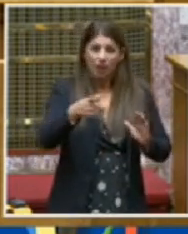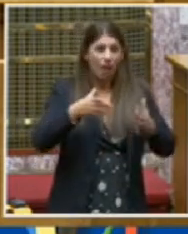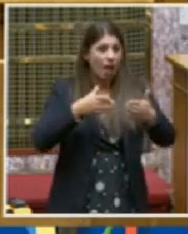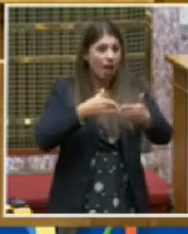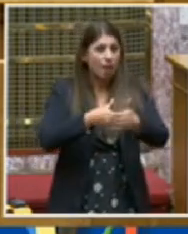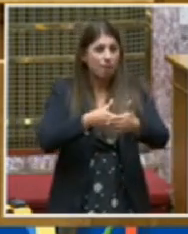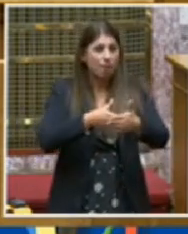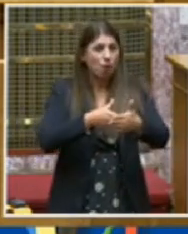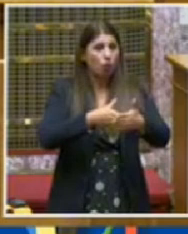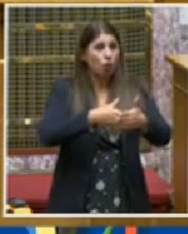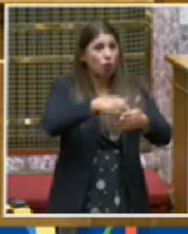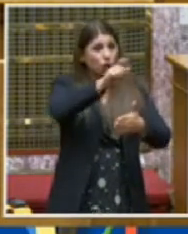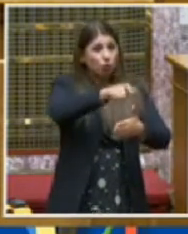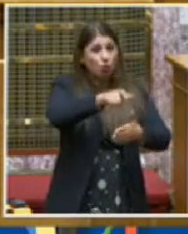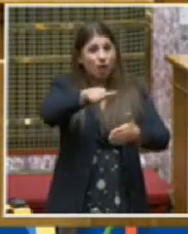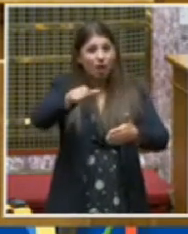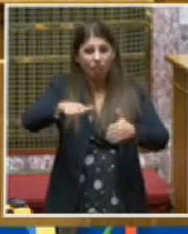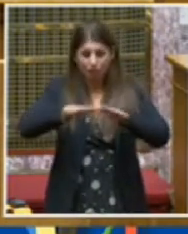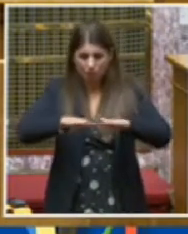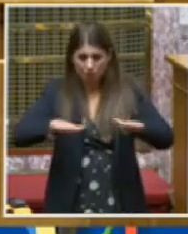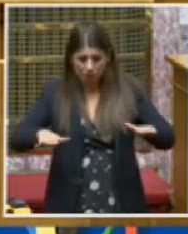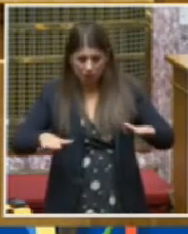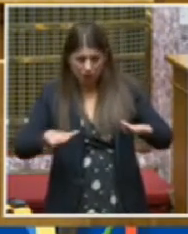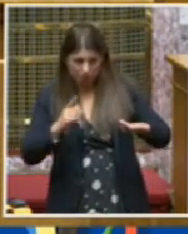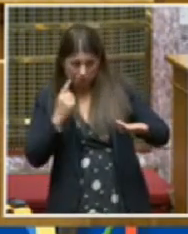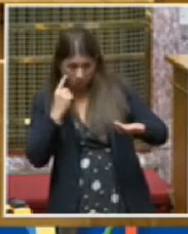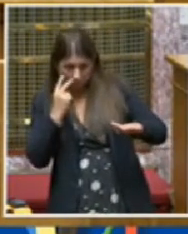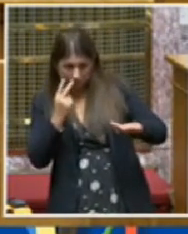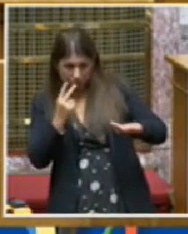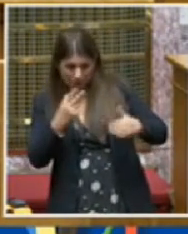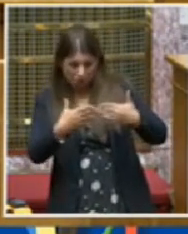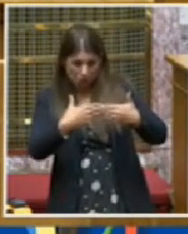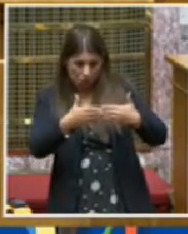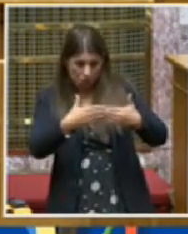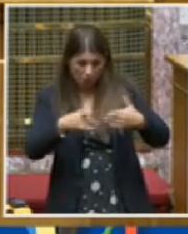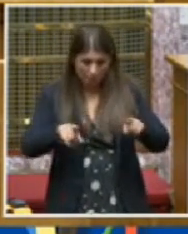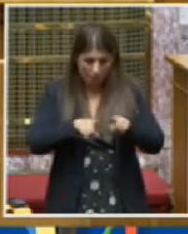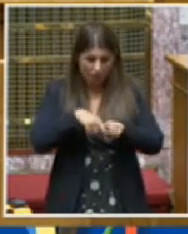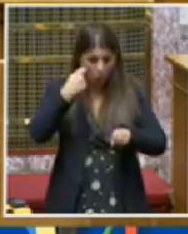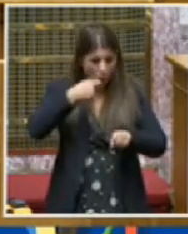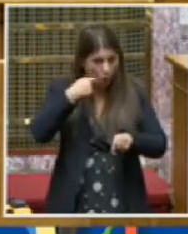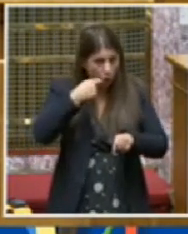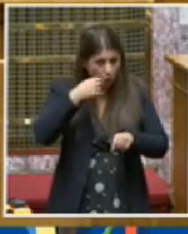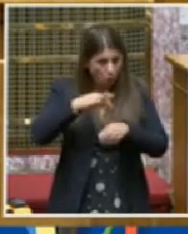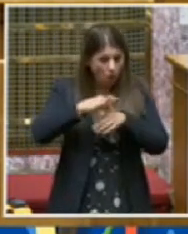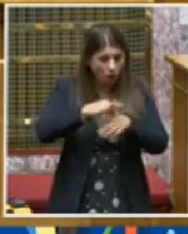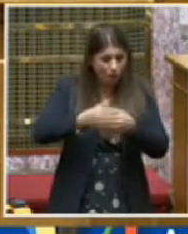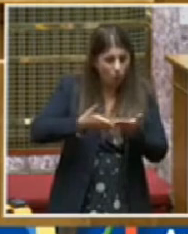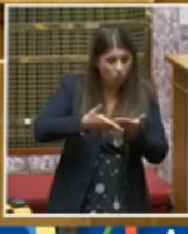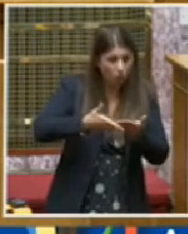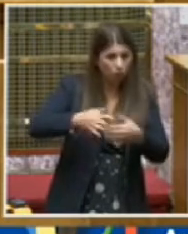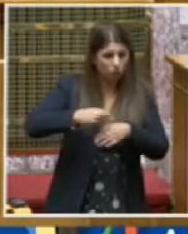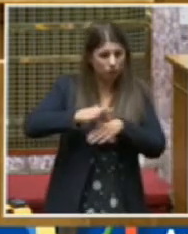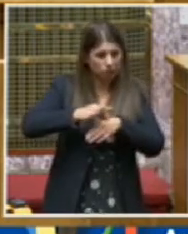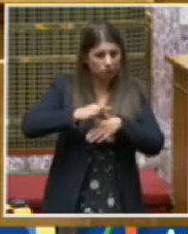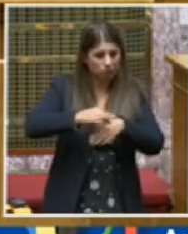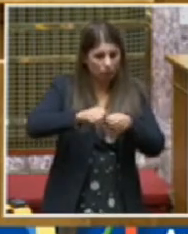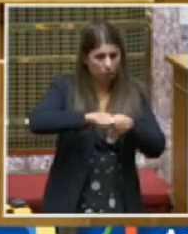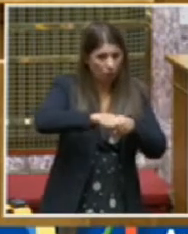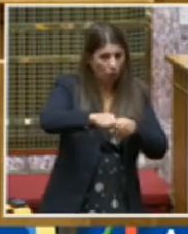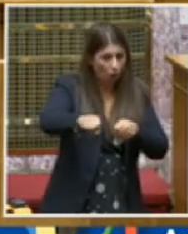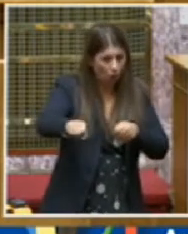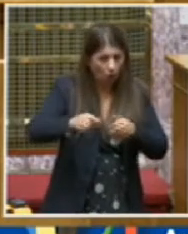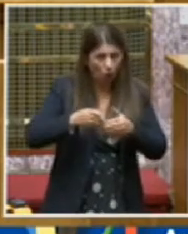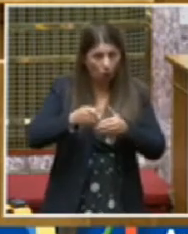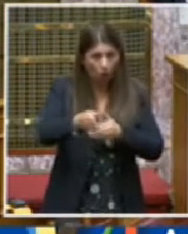και για κάθε παιδί που δεν τολμά να ανοίξει την πόρτα του σπιτιού του μαζί με τον γονιό του, μαζί με τον βοηθό του και να ασχοληθεί με